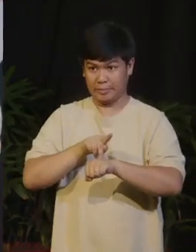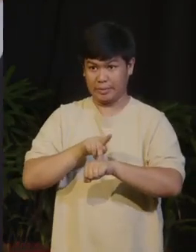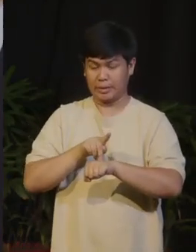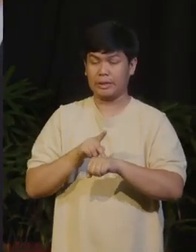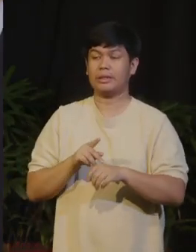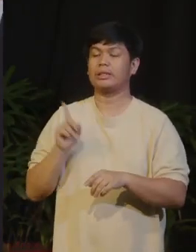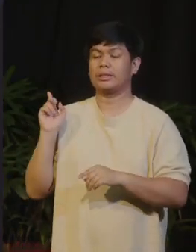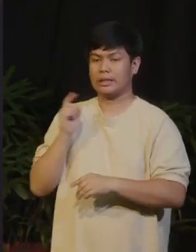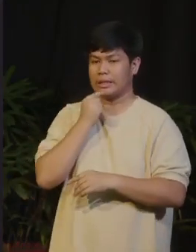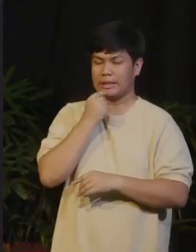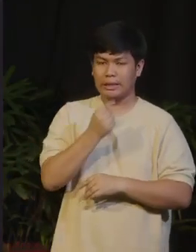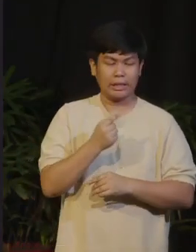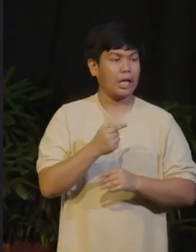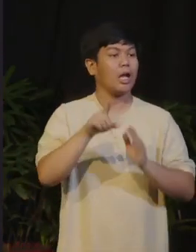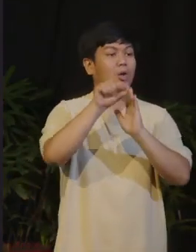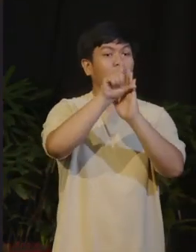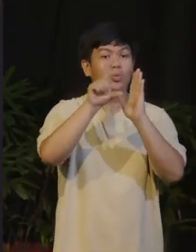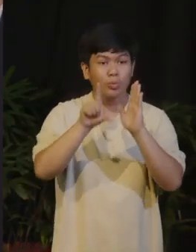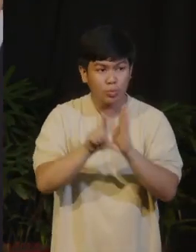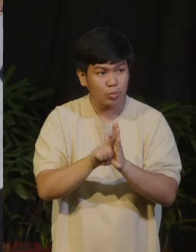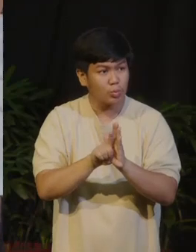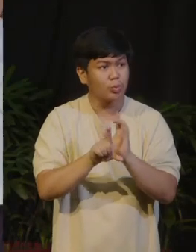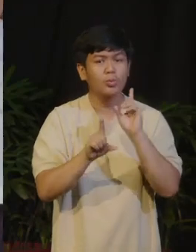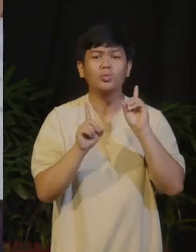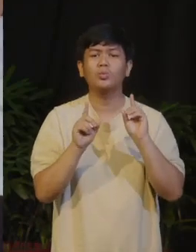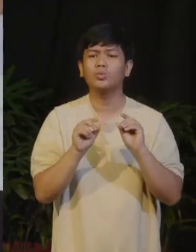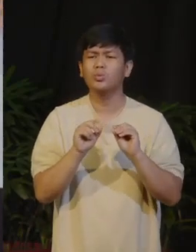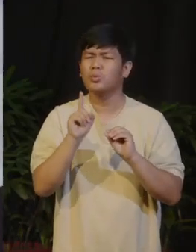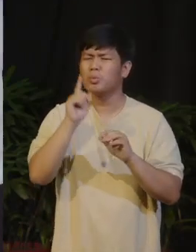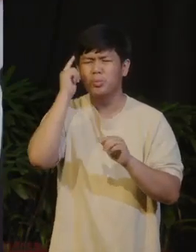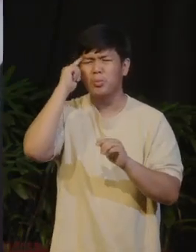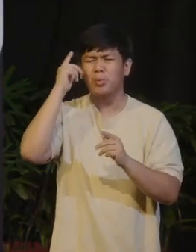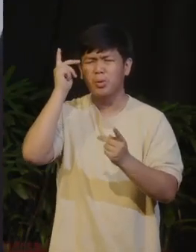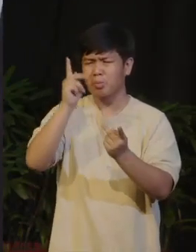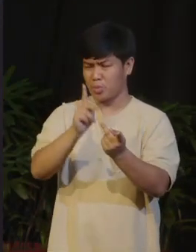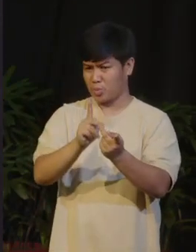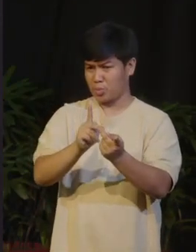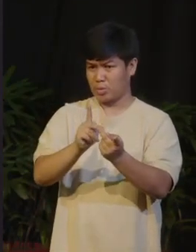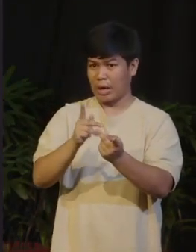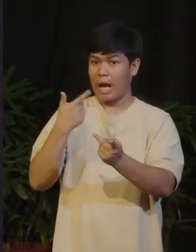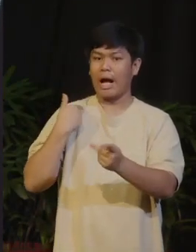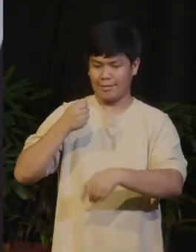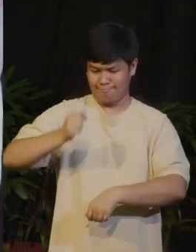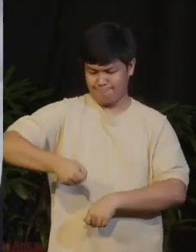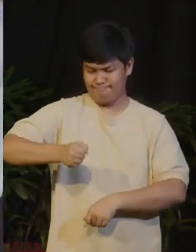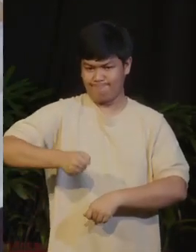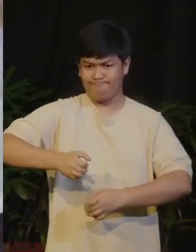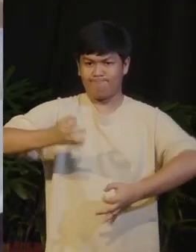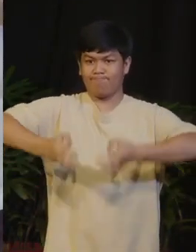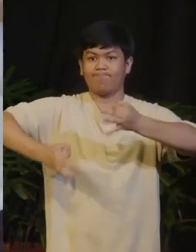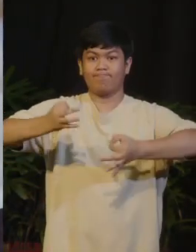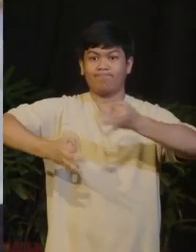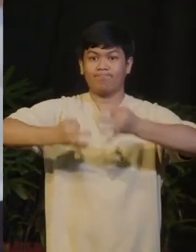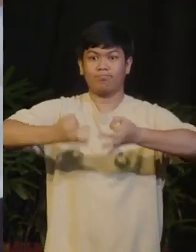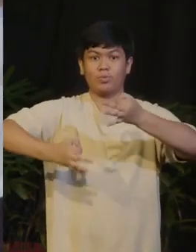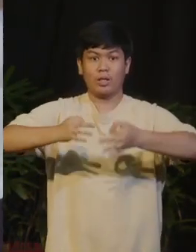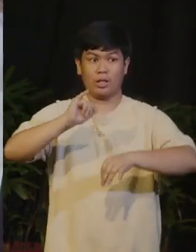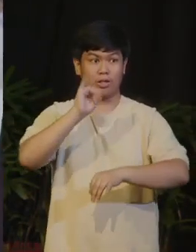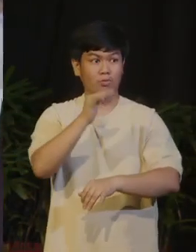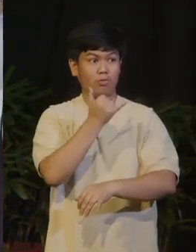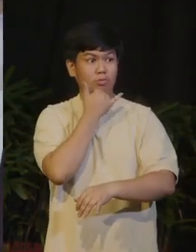Dahil po meron tayong mga batas, kinakailangan na merong humatol sa mga nagva-violate